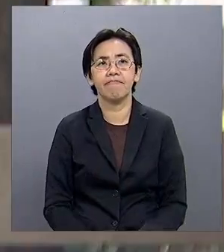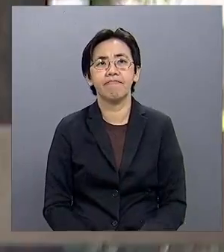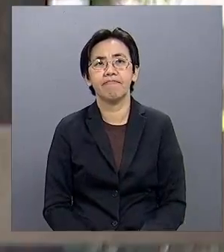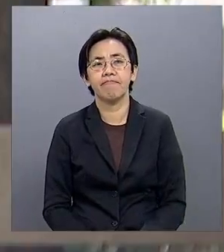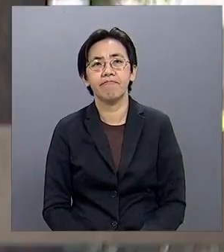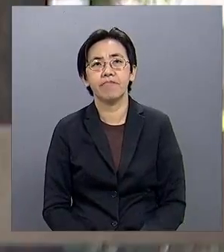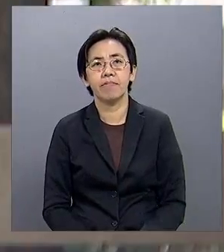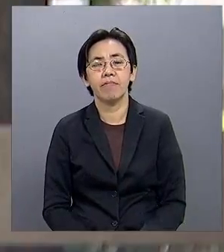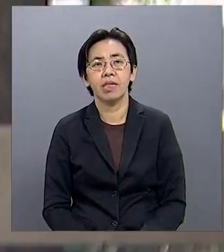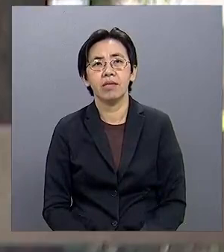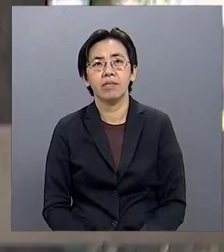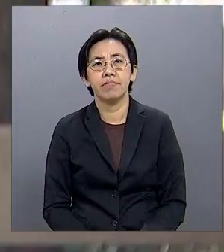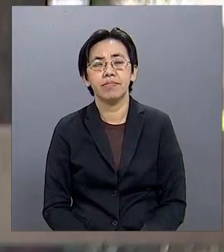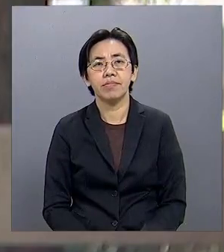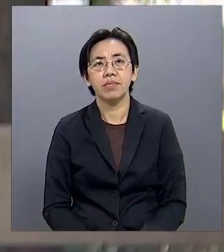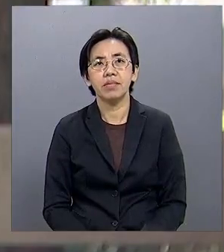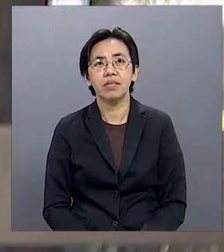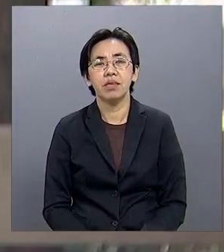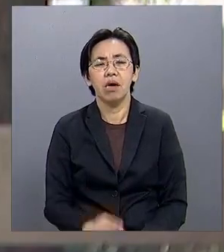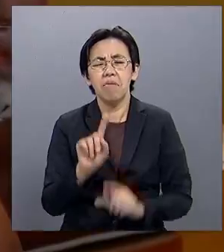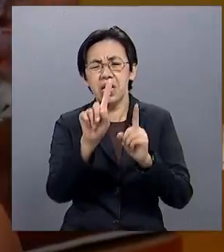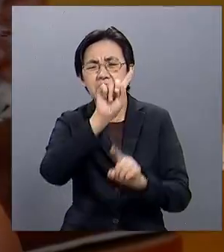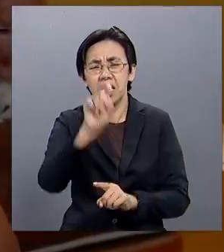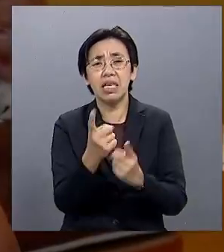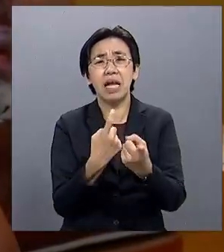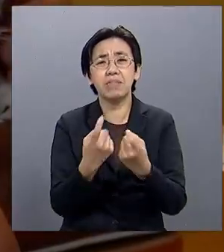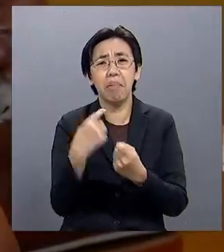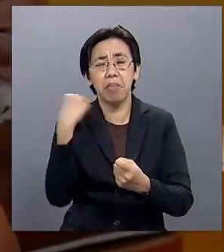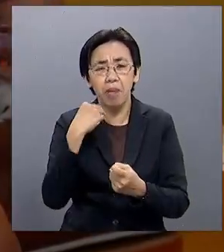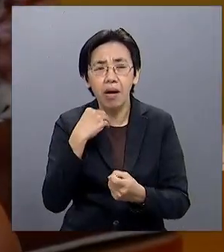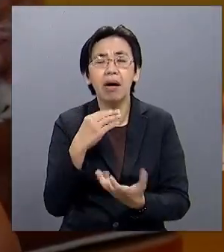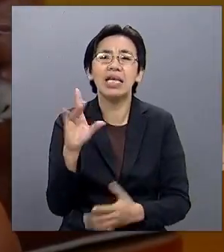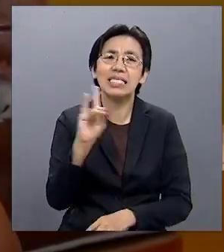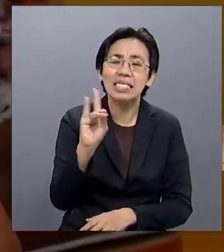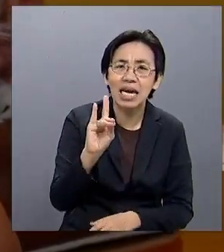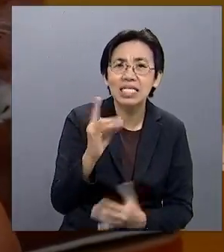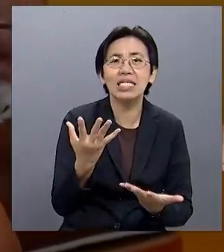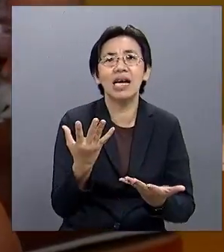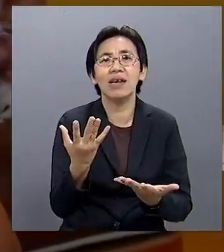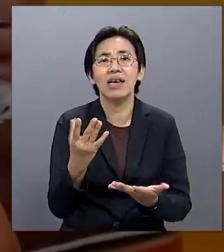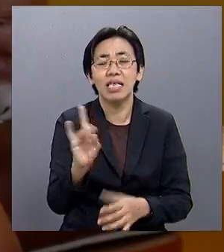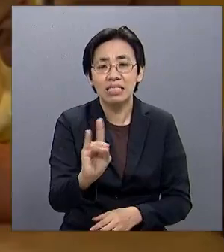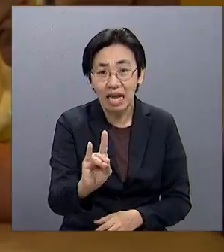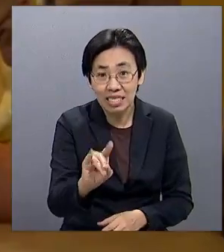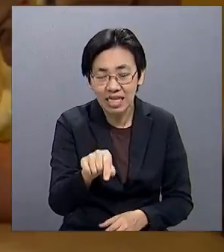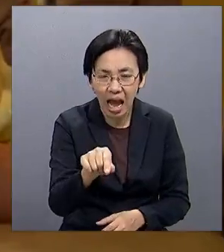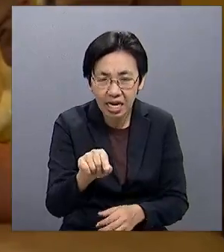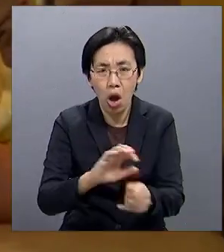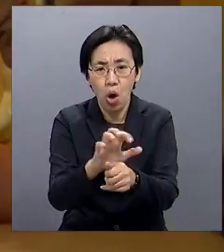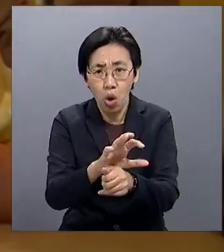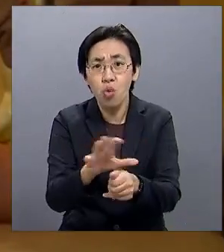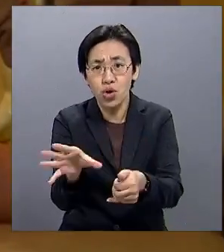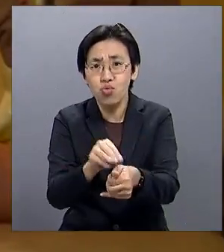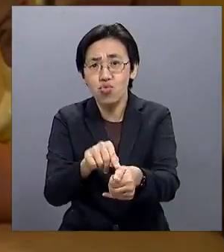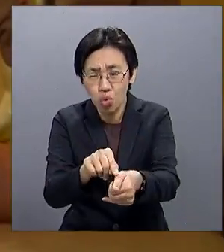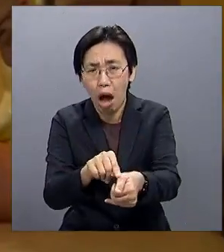สำหรับประเด็นที่มีคนถามเข้ามาเยอะเรื่องว่าสัตว์จะติดโรคกลับมาสู่คนได้อีกครั้งหนึ่งหรือไม่เนี่ยก็ตอบ